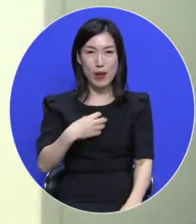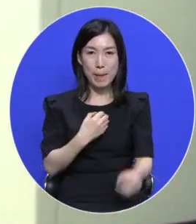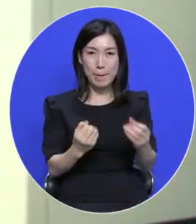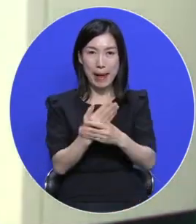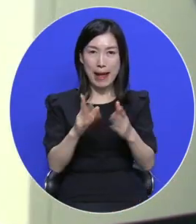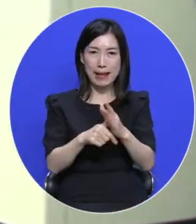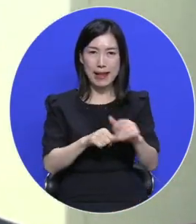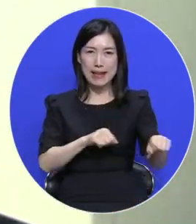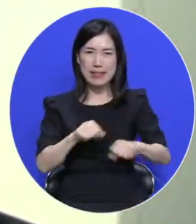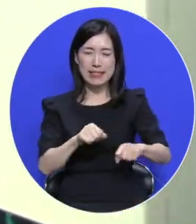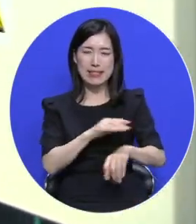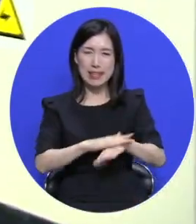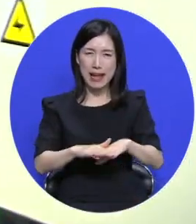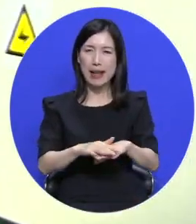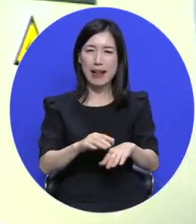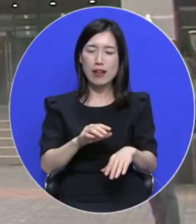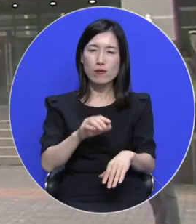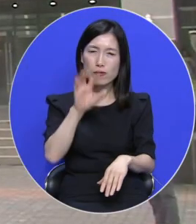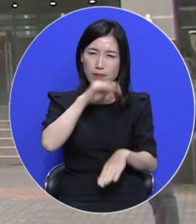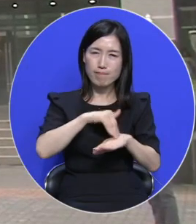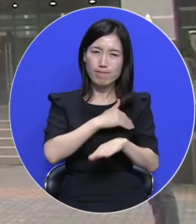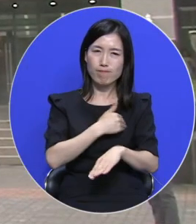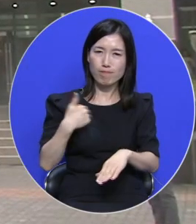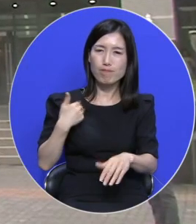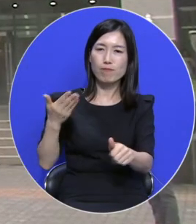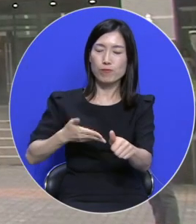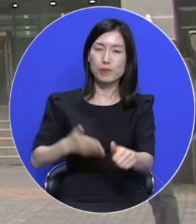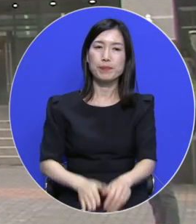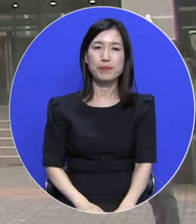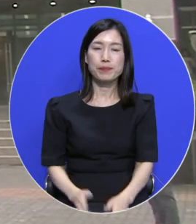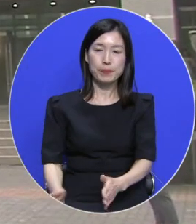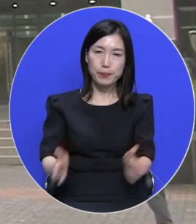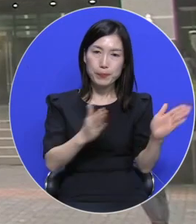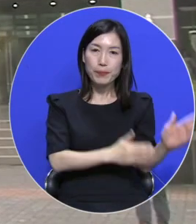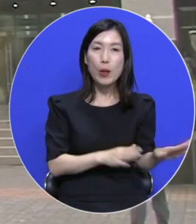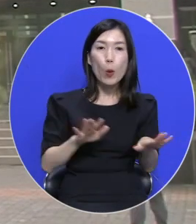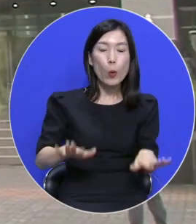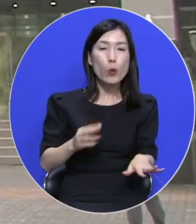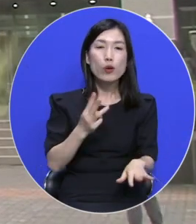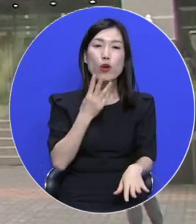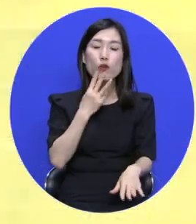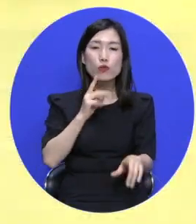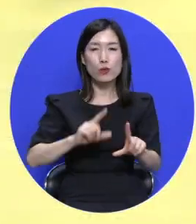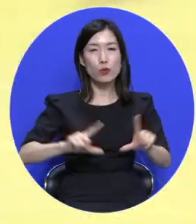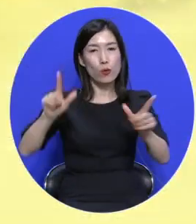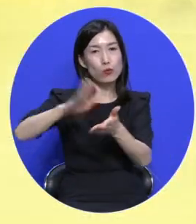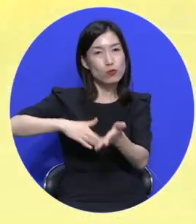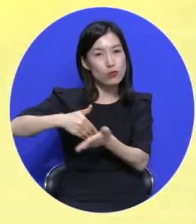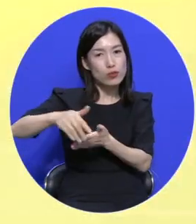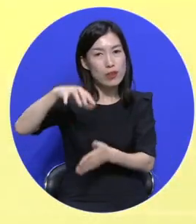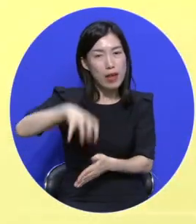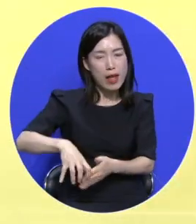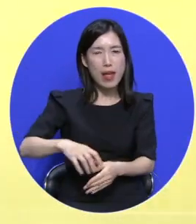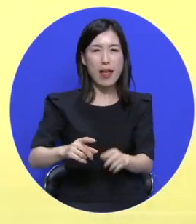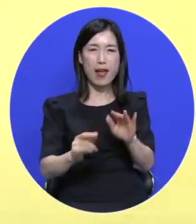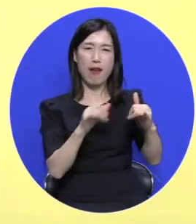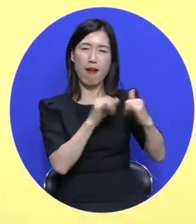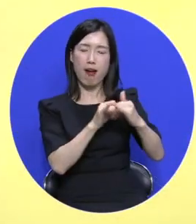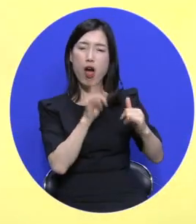역량을 갖춰달라고 주문했습니다. 같은 시각 접경 지역인 서울 동두천에도 공습 경보가 발령돼